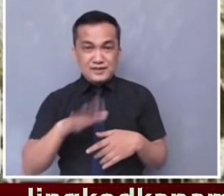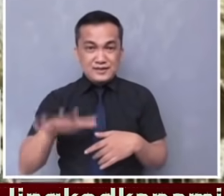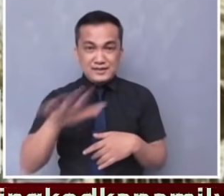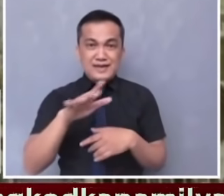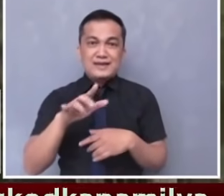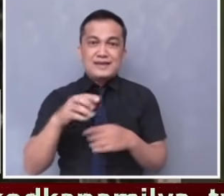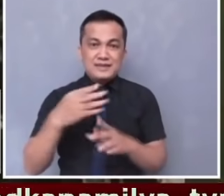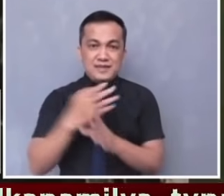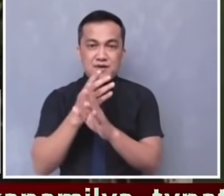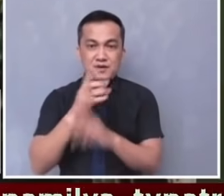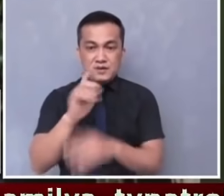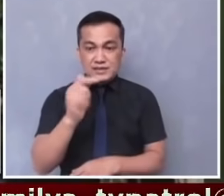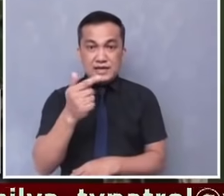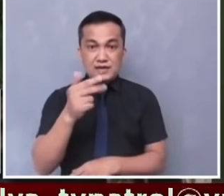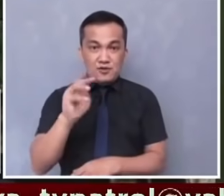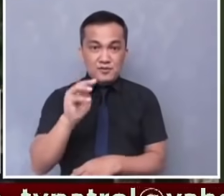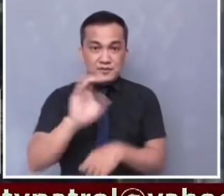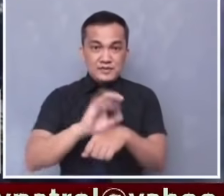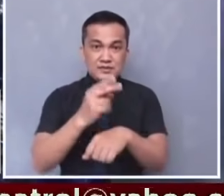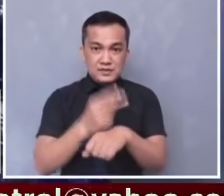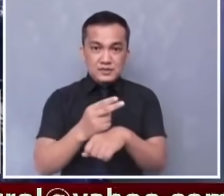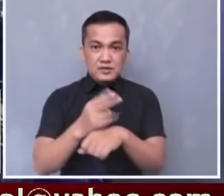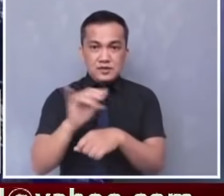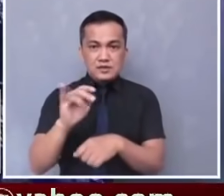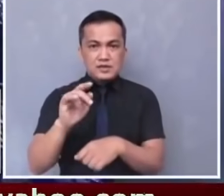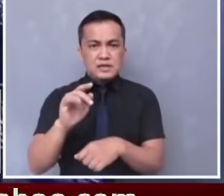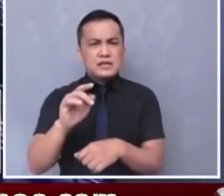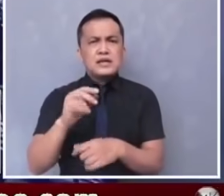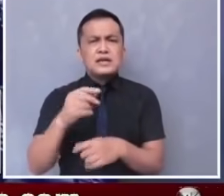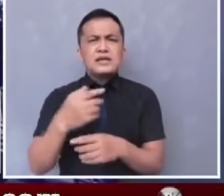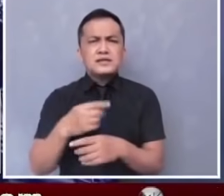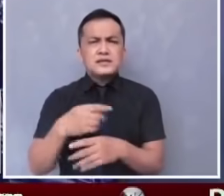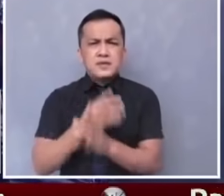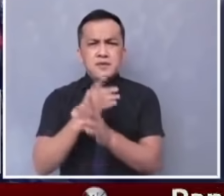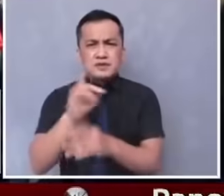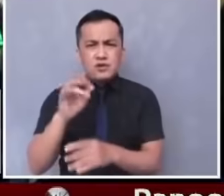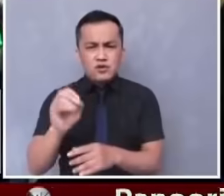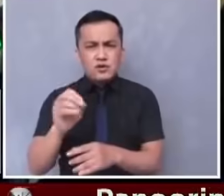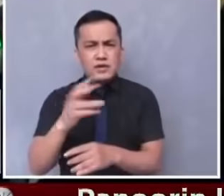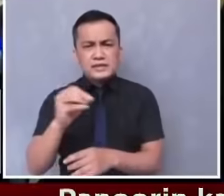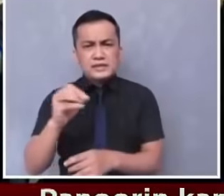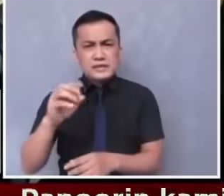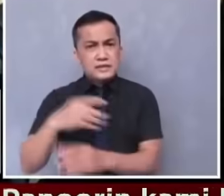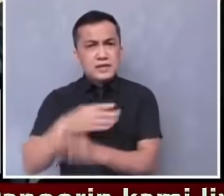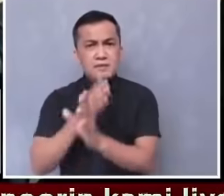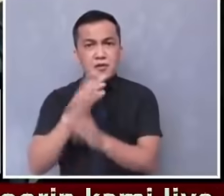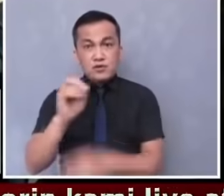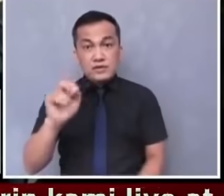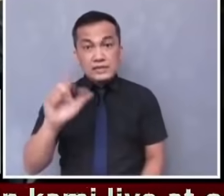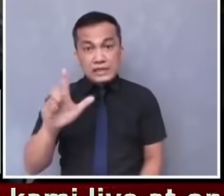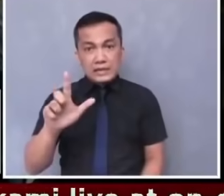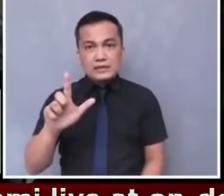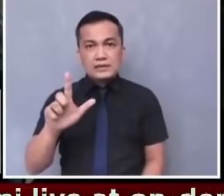Tagum City Hall, Nabunturan sa Davao de Oro at Mati City sa Davao Oriental. Sa Puerto Princesa